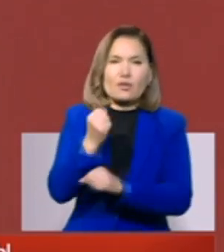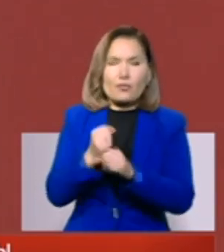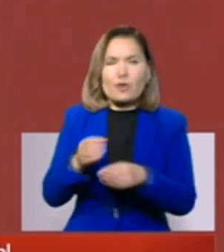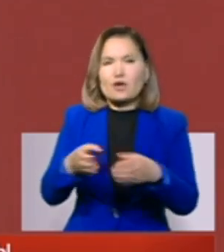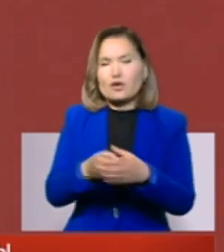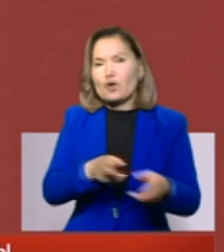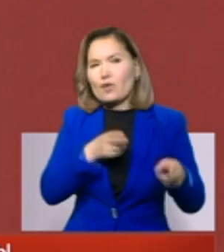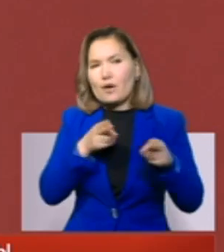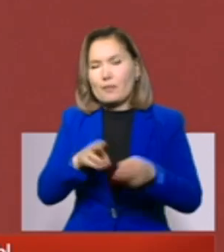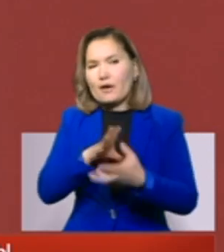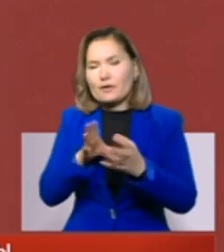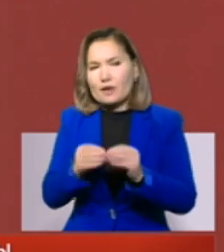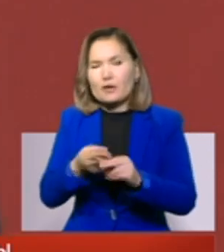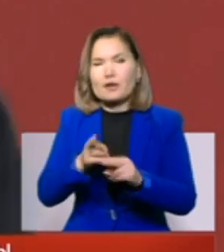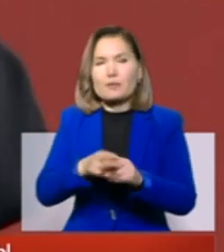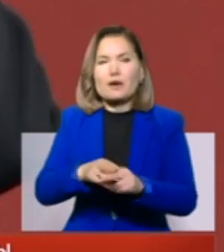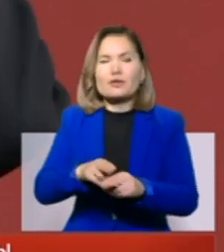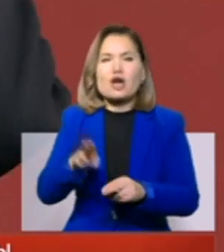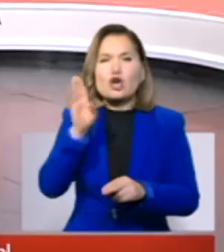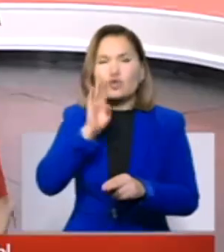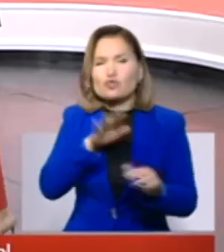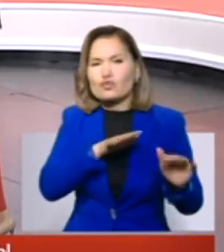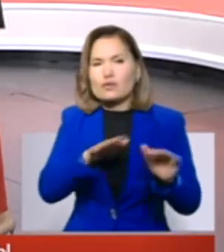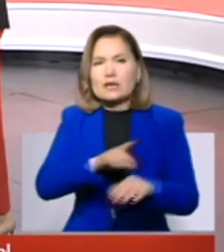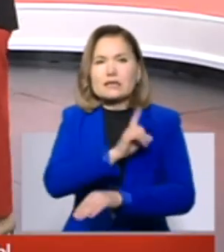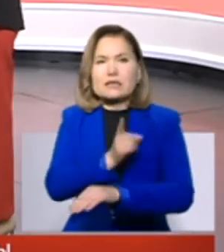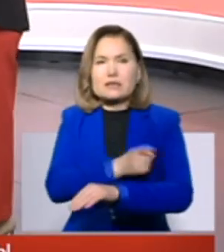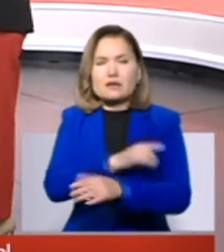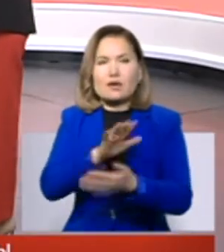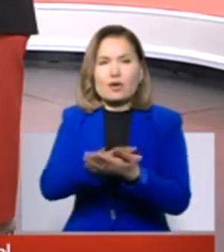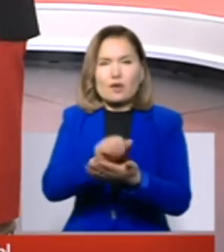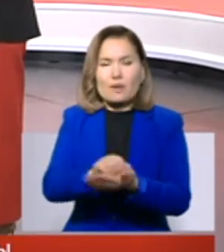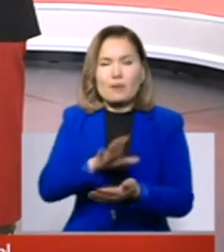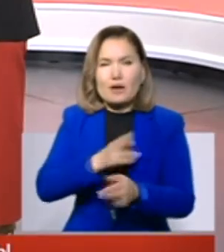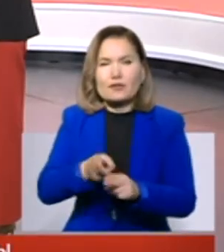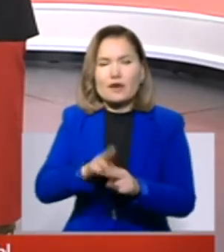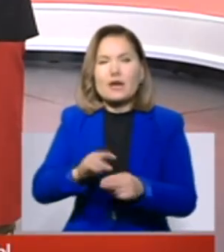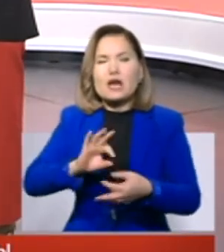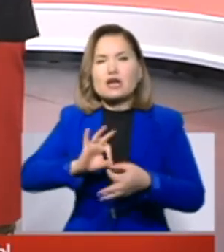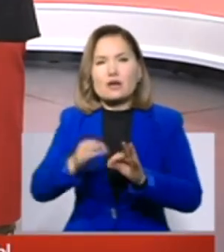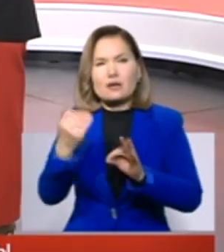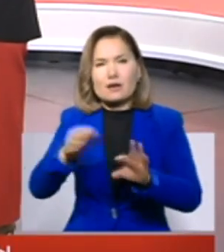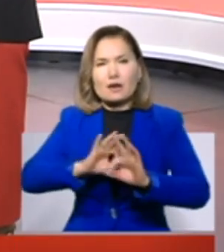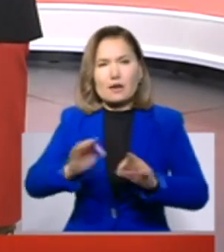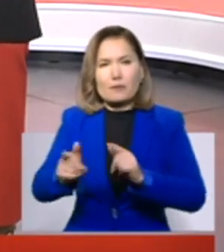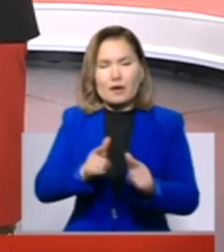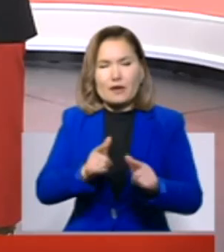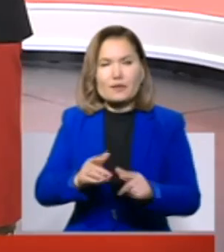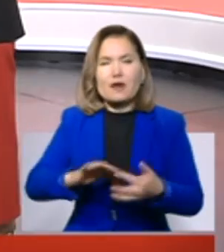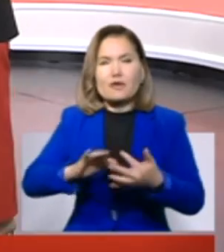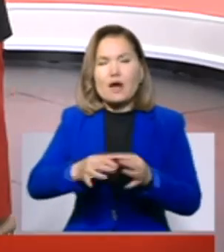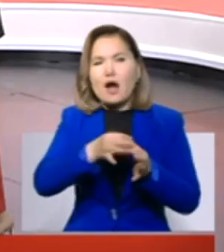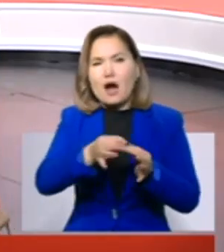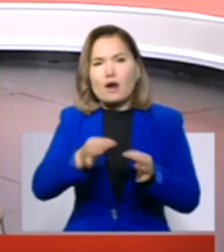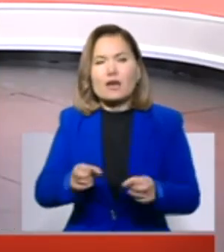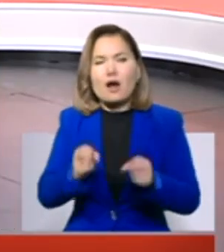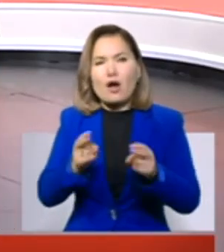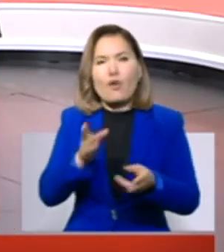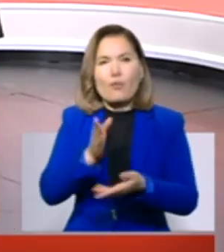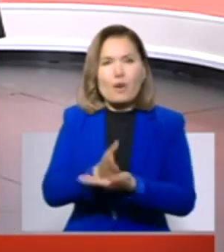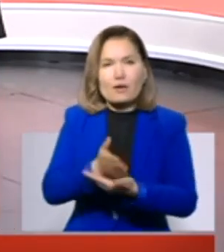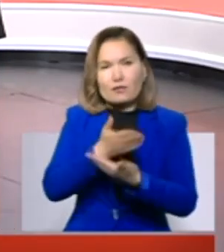Нұрсұлтан Нұрсейіт тікелей байланысқа шықты. Нұрсұлтан, қайырлы күн, елді мекендерге қауіп бар ма? Тыңдап тұрмыз сізді.